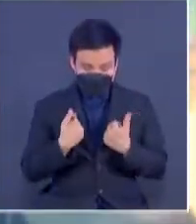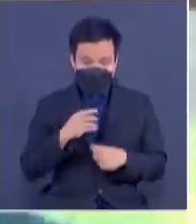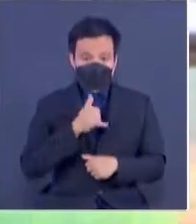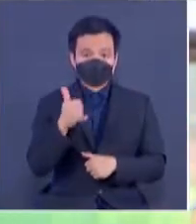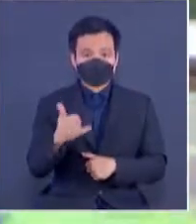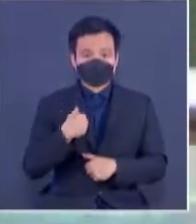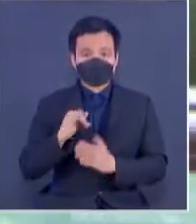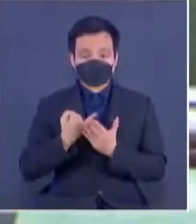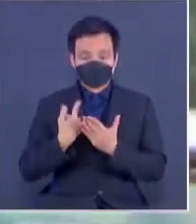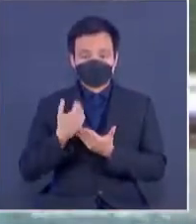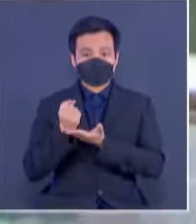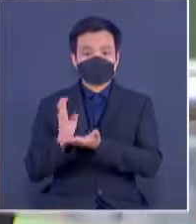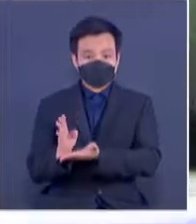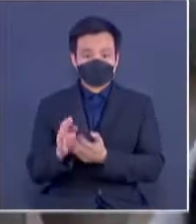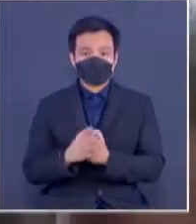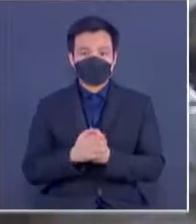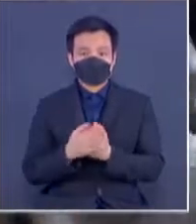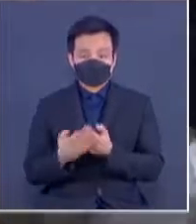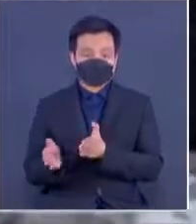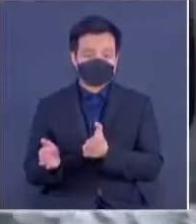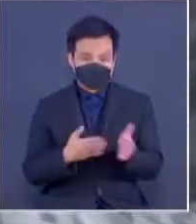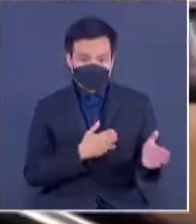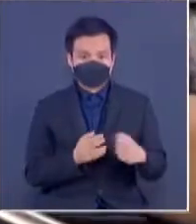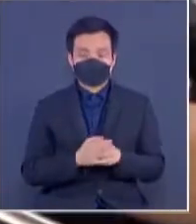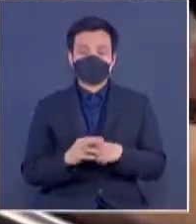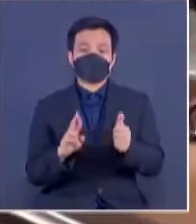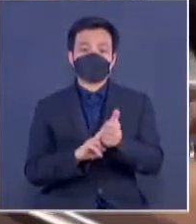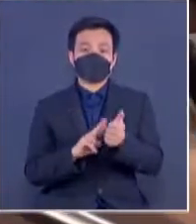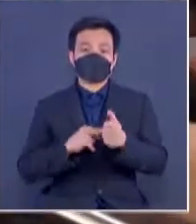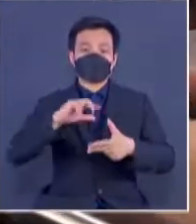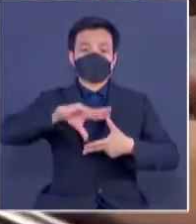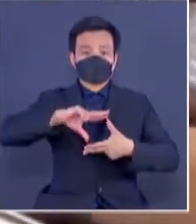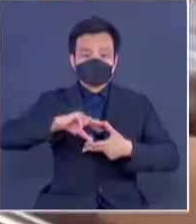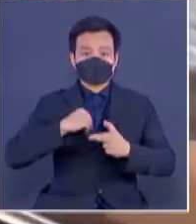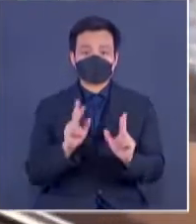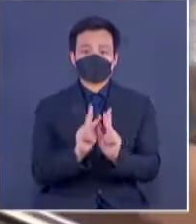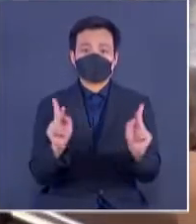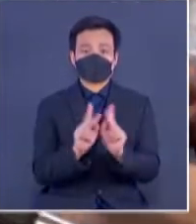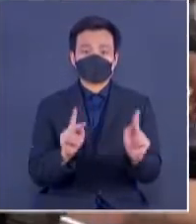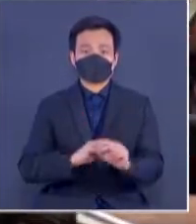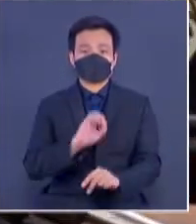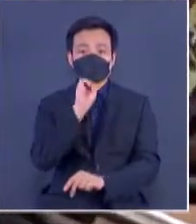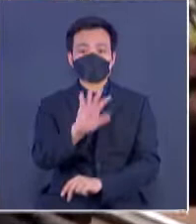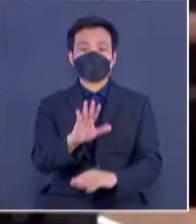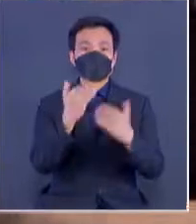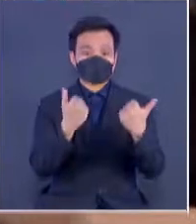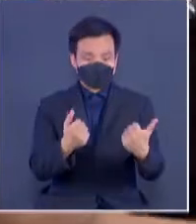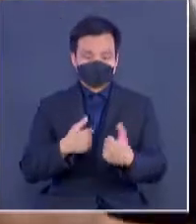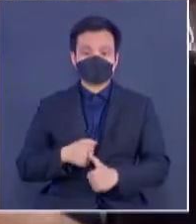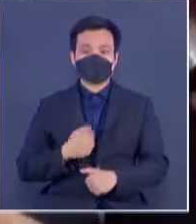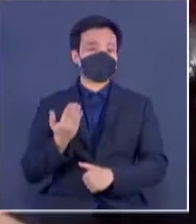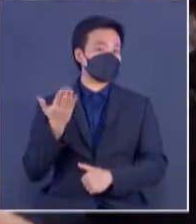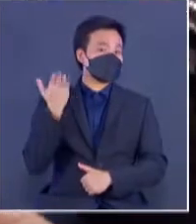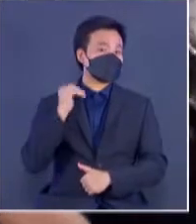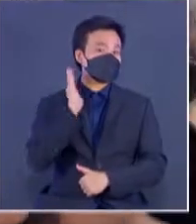ที่เดี๋ยวจะไปทำบุญขณะที่นายวิรัตรัตนเศษรองหัวหน้าพรรคนะครับและก็กรรมการบริหารพรรคยืนยันว่าร้อยเอกธรรมนัส